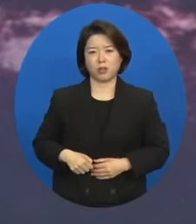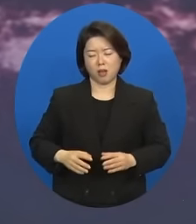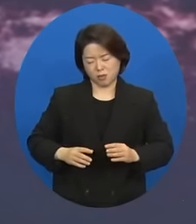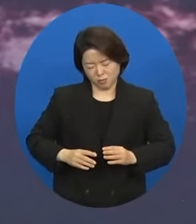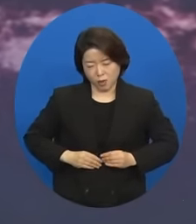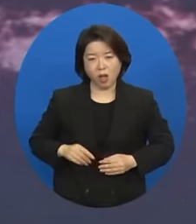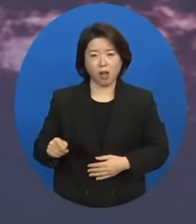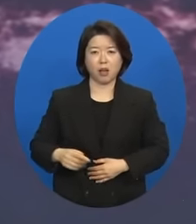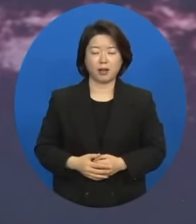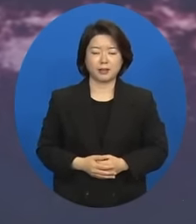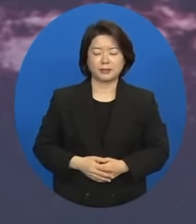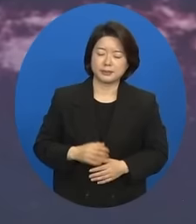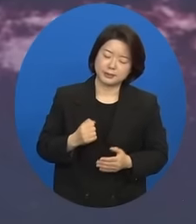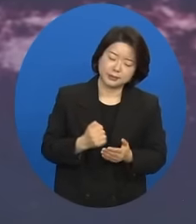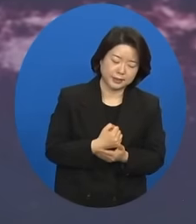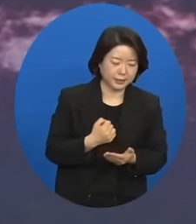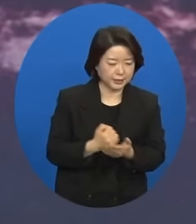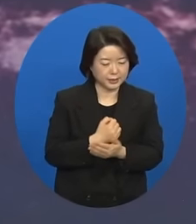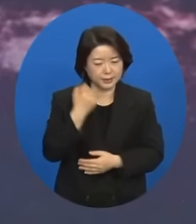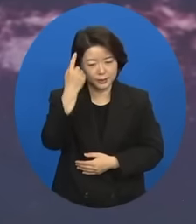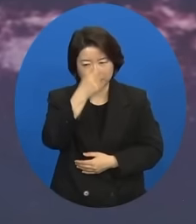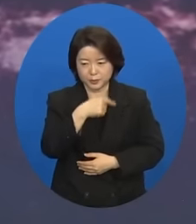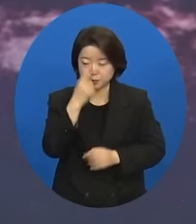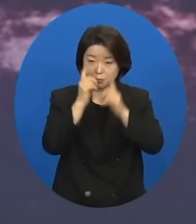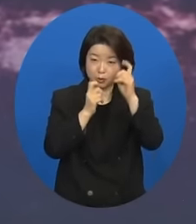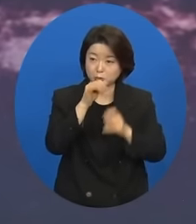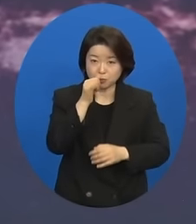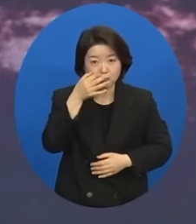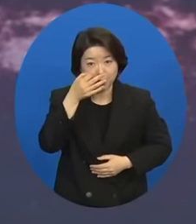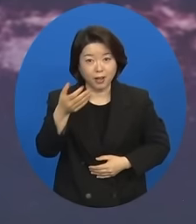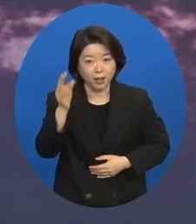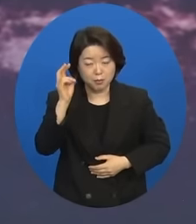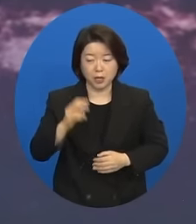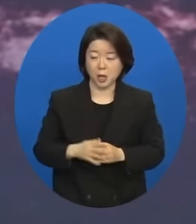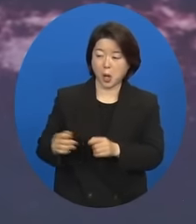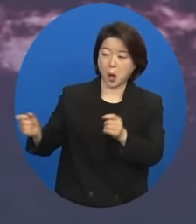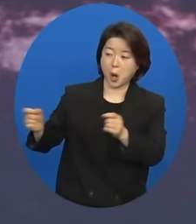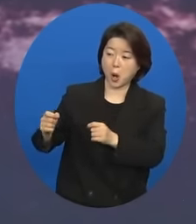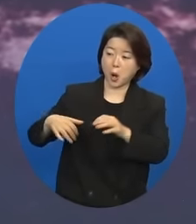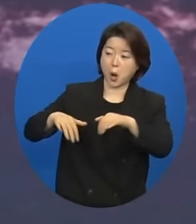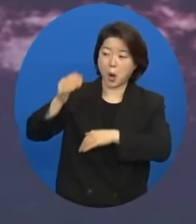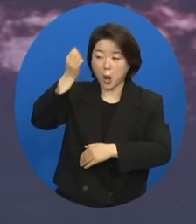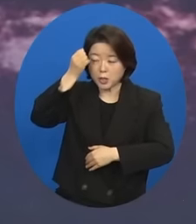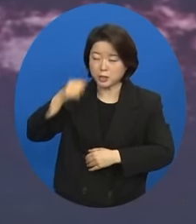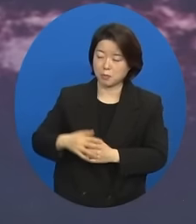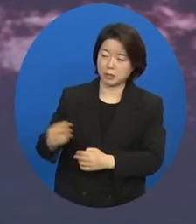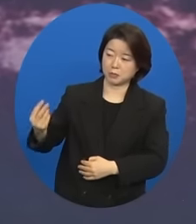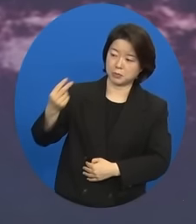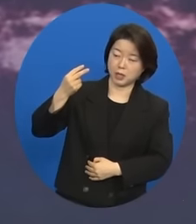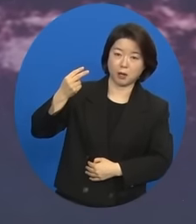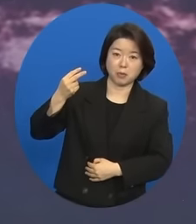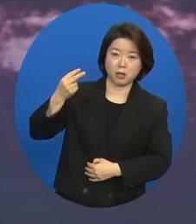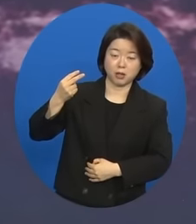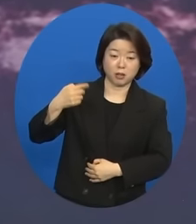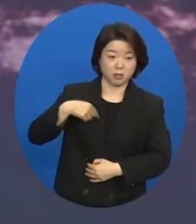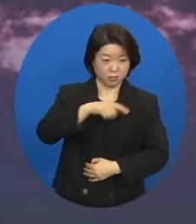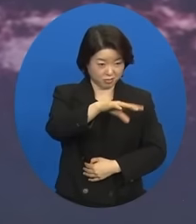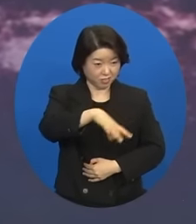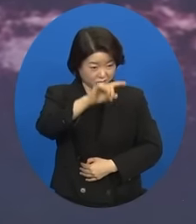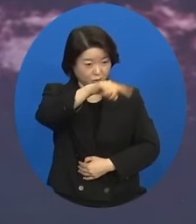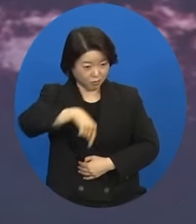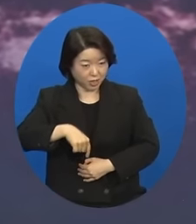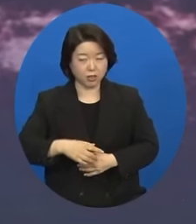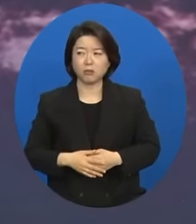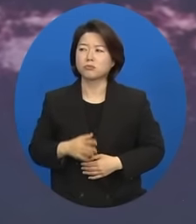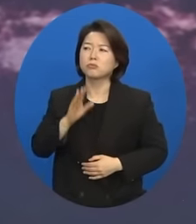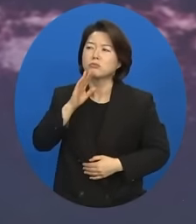그러니까 막 제가 좀 아쉬워하는 표정을 좀 지었나 봐요 그 곁에 계신 그 노숙자 한 분이 저를 많이 보더니 처음 왔냐는 거예 처음